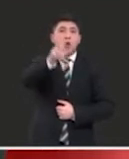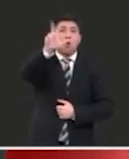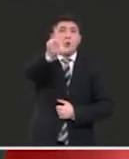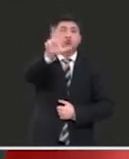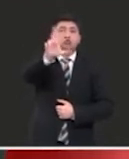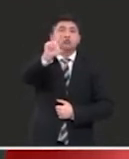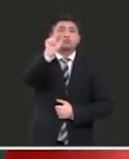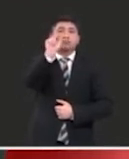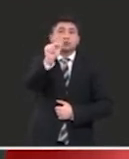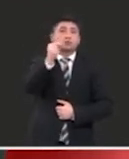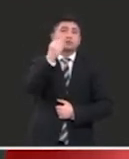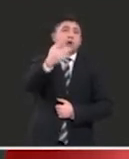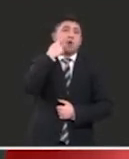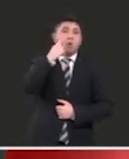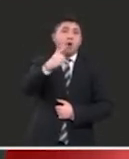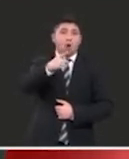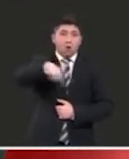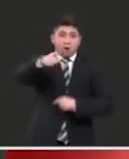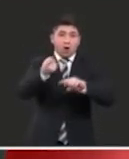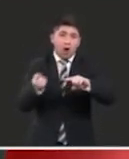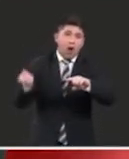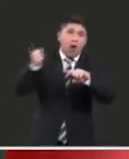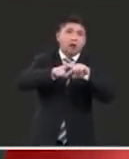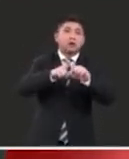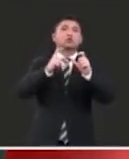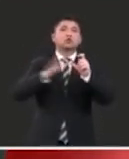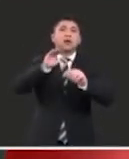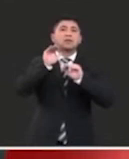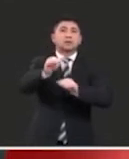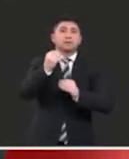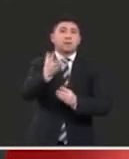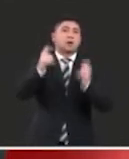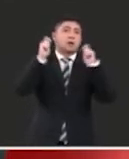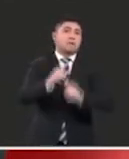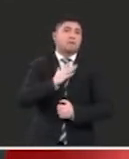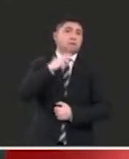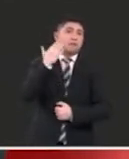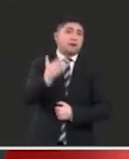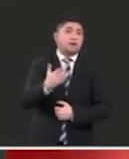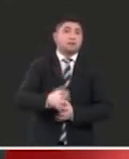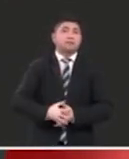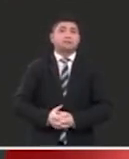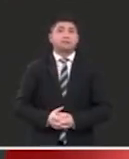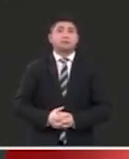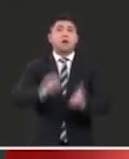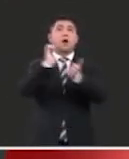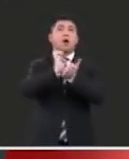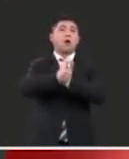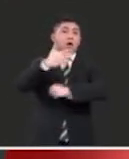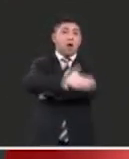%30,5'a çıkartarak onlara ilave bir sosyal destek sağlamış oluyoruz. Aile yardımları